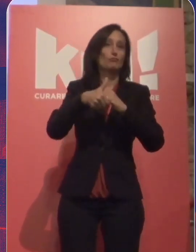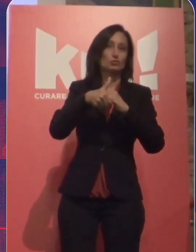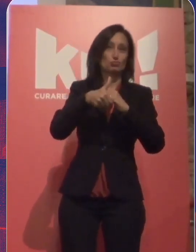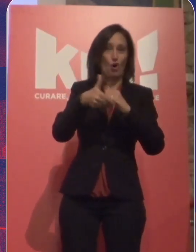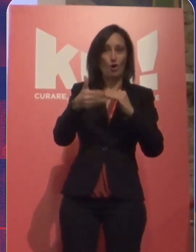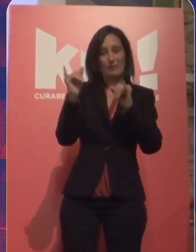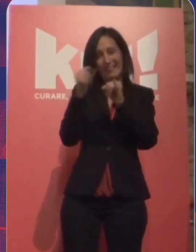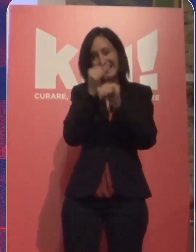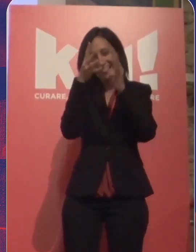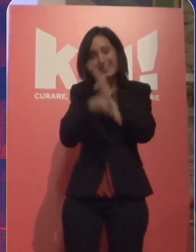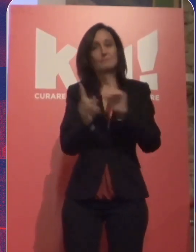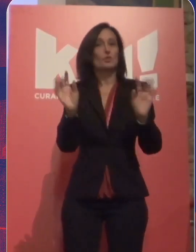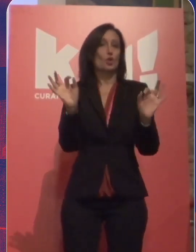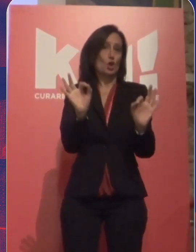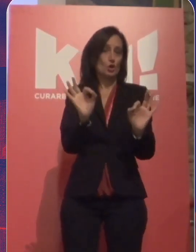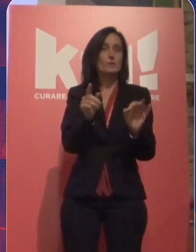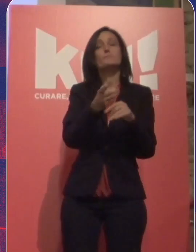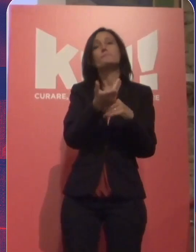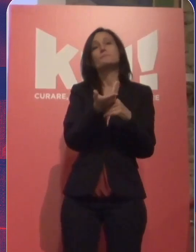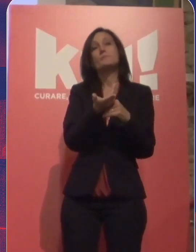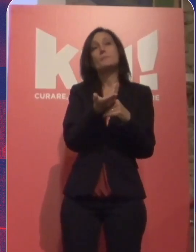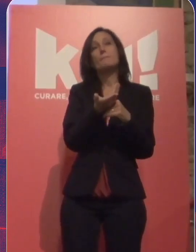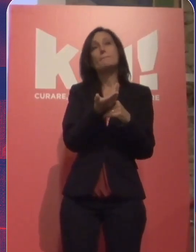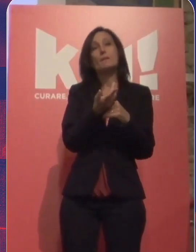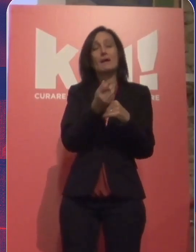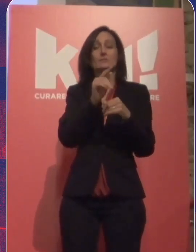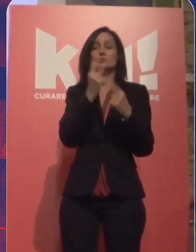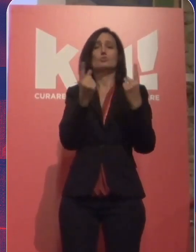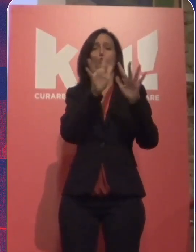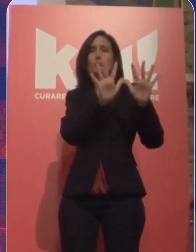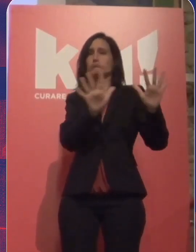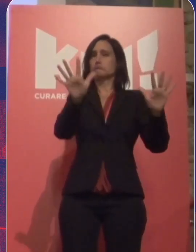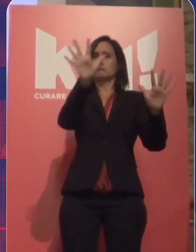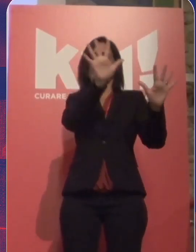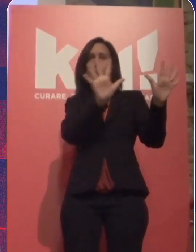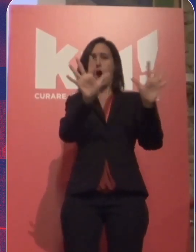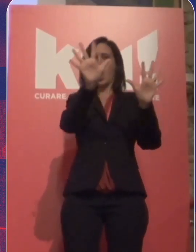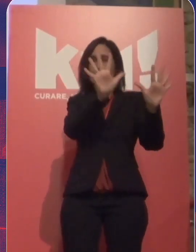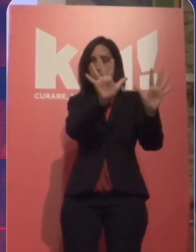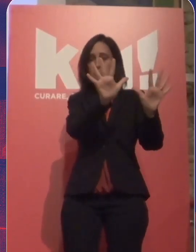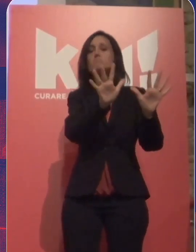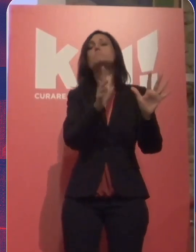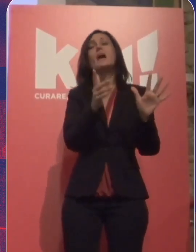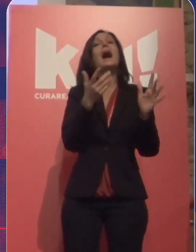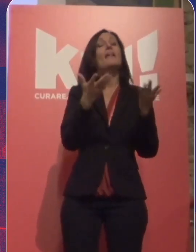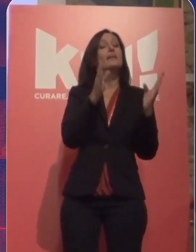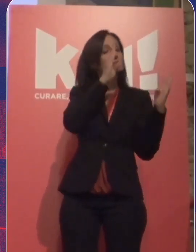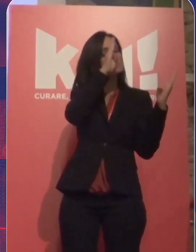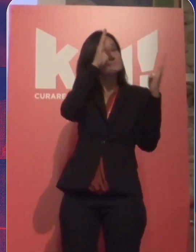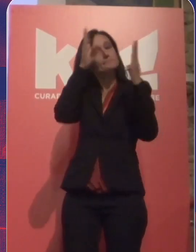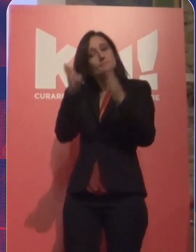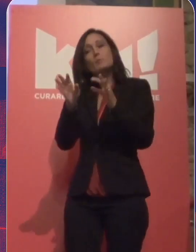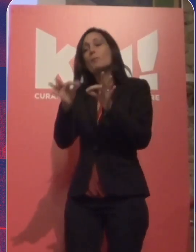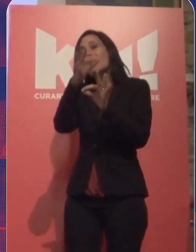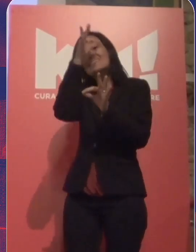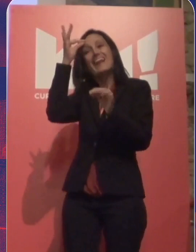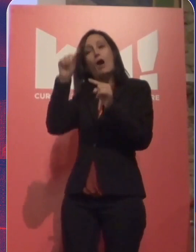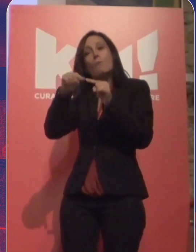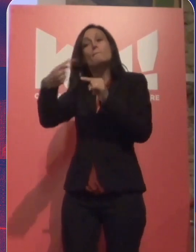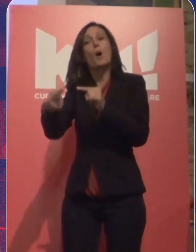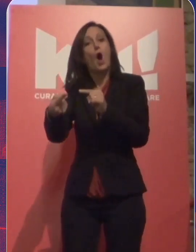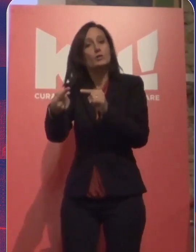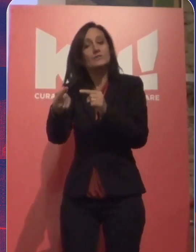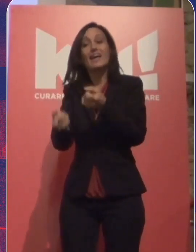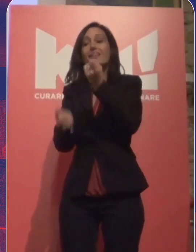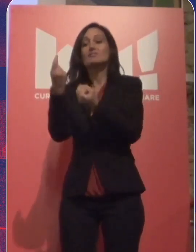merito della del post trauma e dei suoi sintomi beh intanto il trauma che abbiamo vissuto anche qui sarò